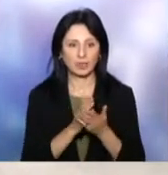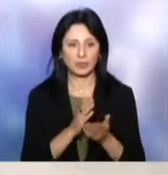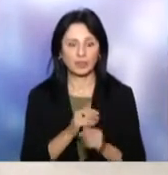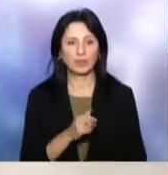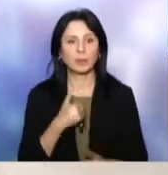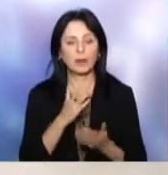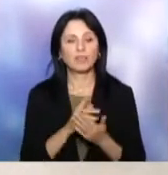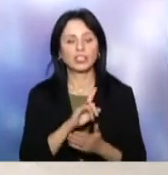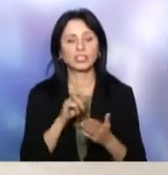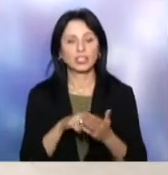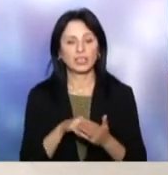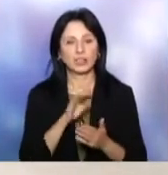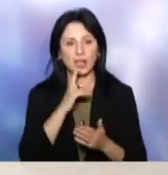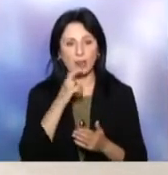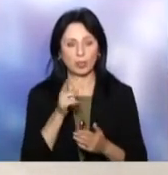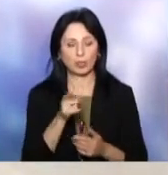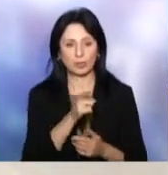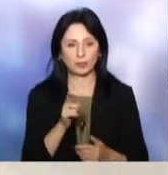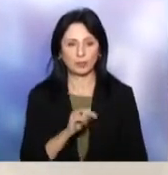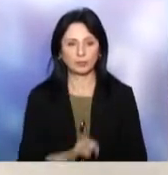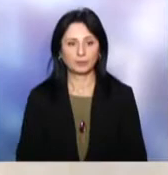მაქვს ესეთი შეკითხვა ქალბატონებთან.